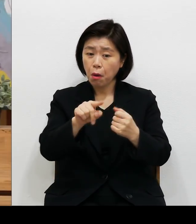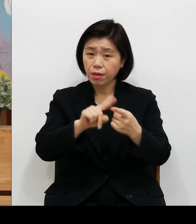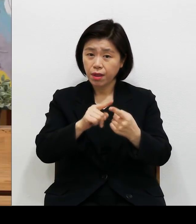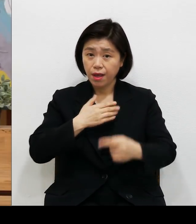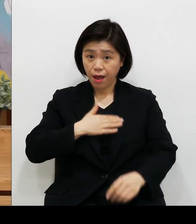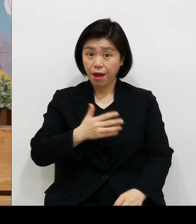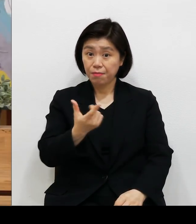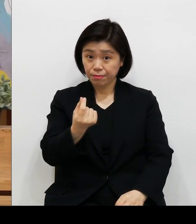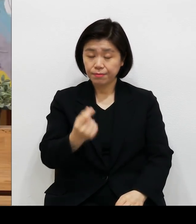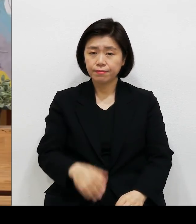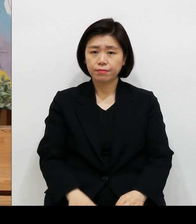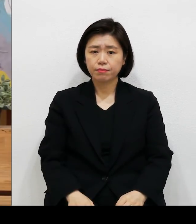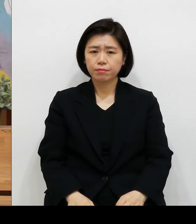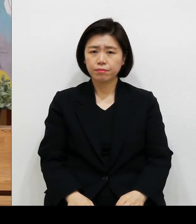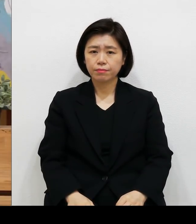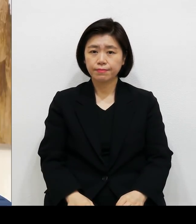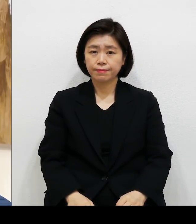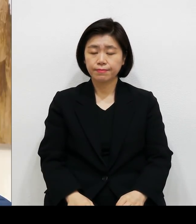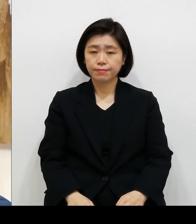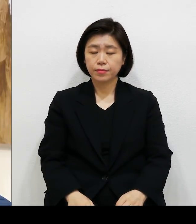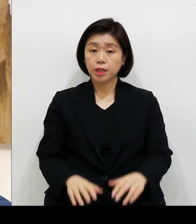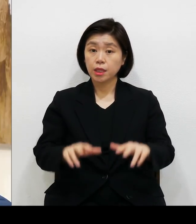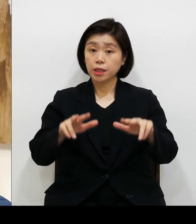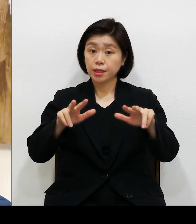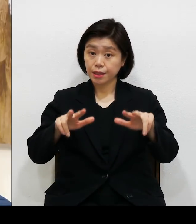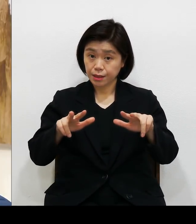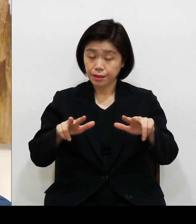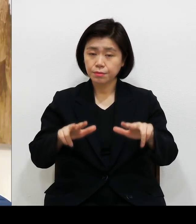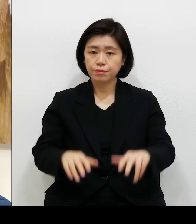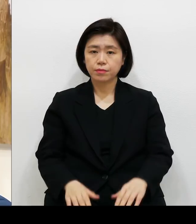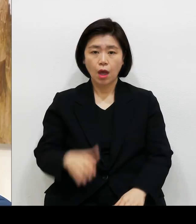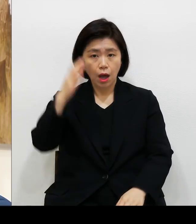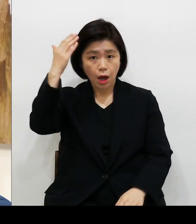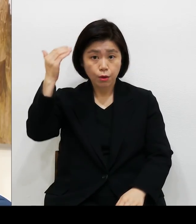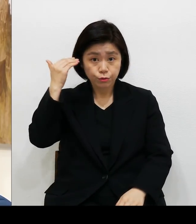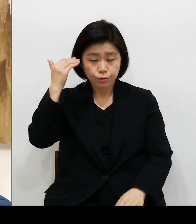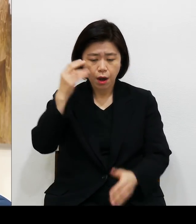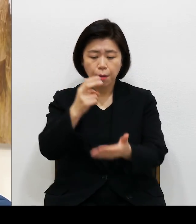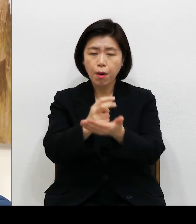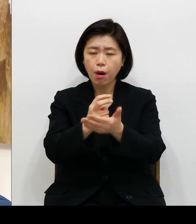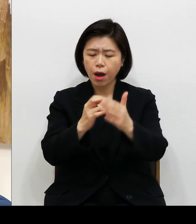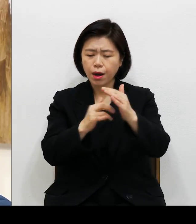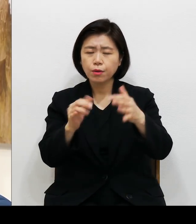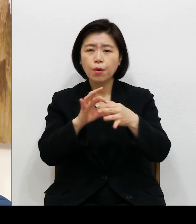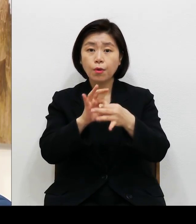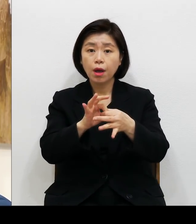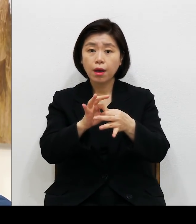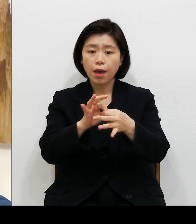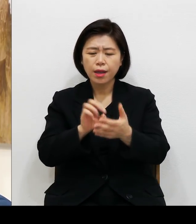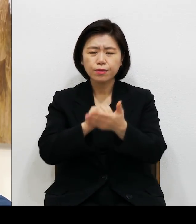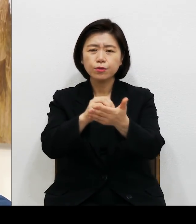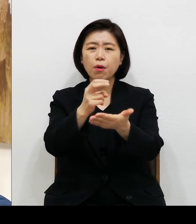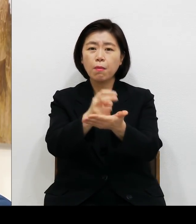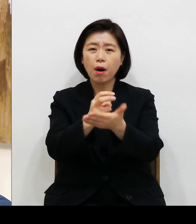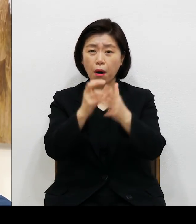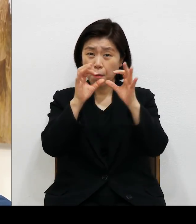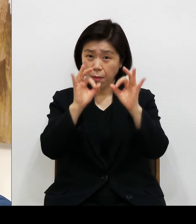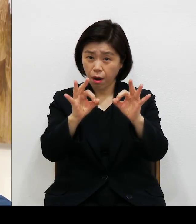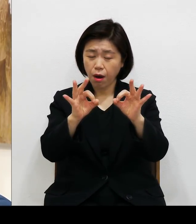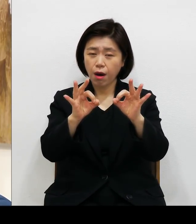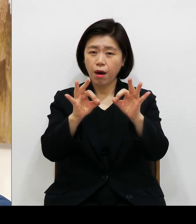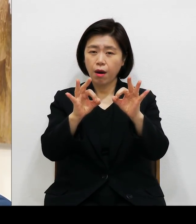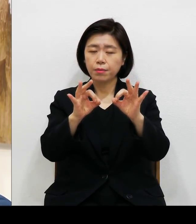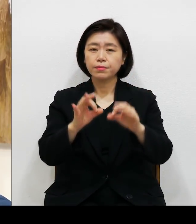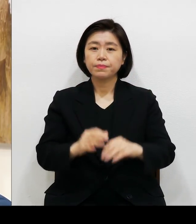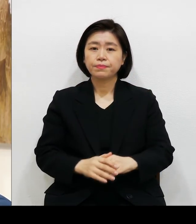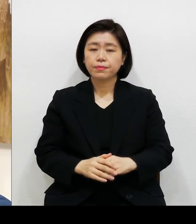그렇죠. 어떻게 된 겁니까? 지금 우리나라의 가족관계 등록법이 만들어지면서 네. 그 현행 법상에 네.